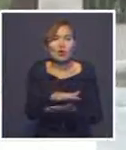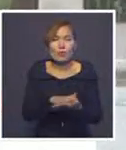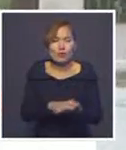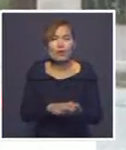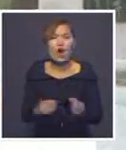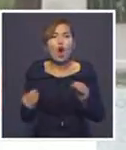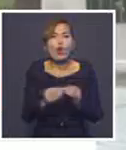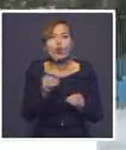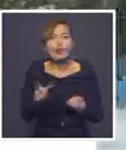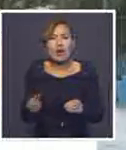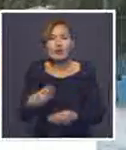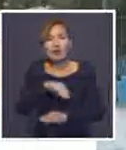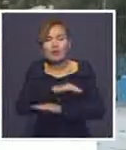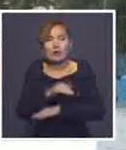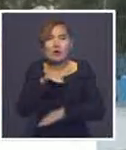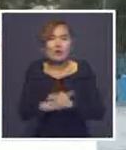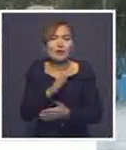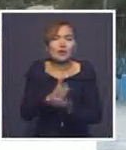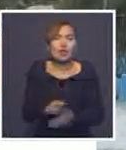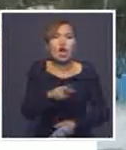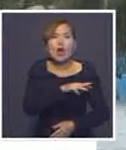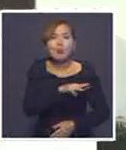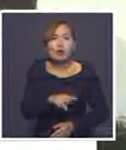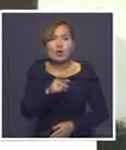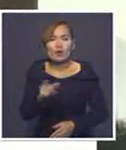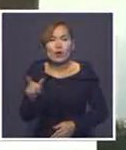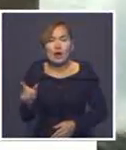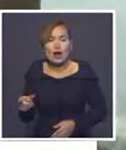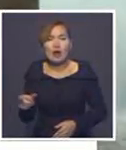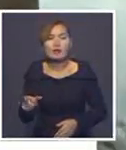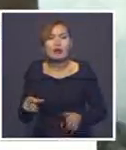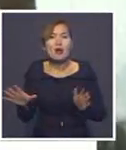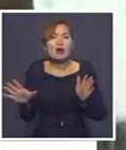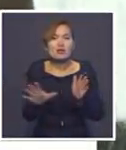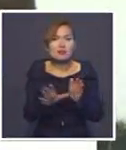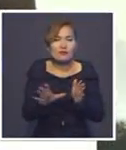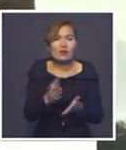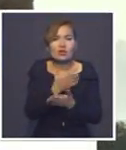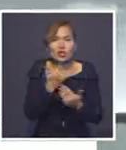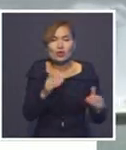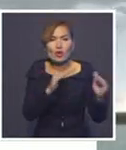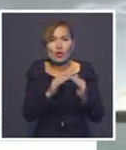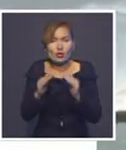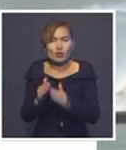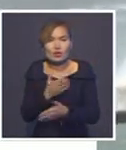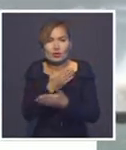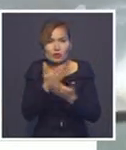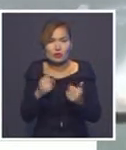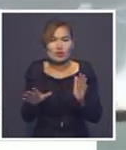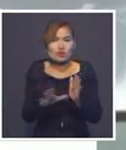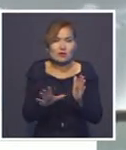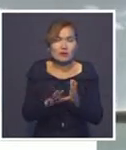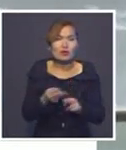мұнда 10 адам қаза тапқан. Және де миллиондаған тұрғын жарықсыз ауыз сусыз қалды. Ирма бұл мемлекетке сағатына 253